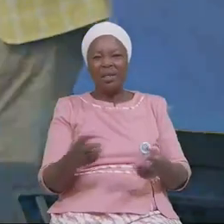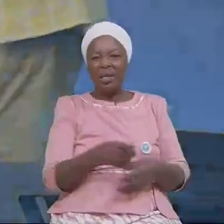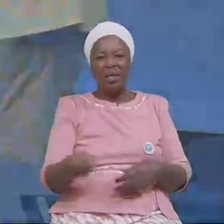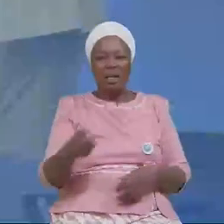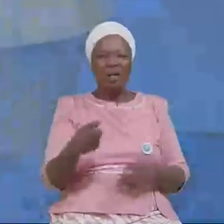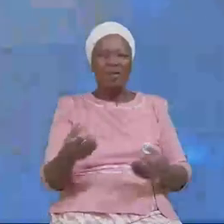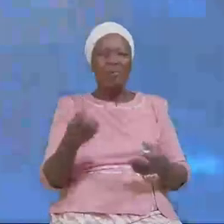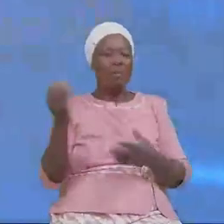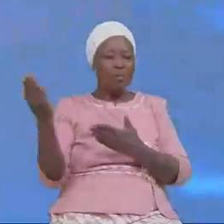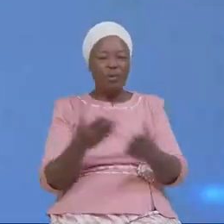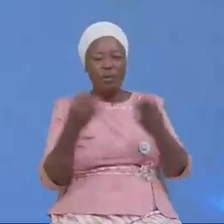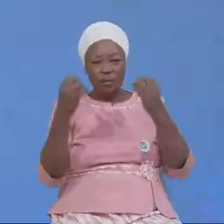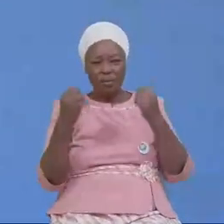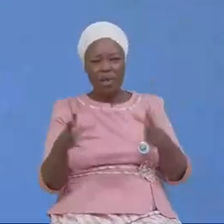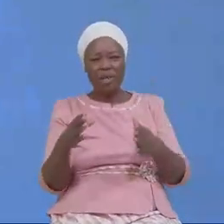démoniaques.